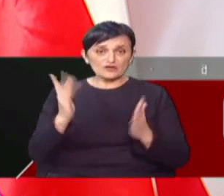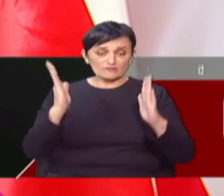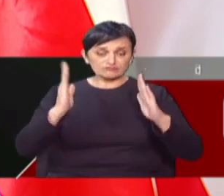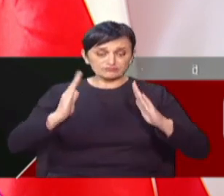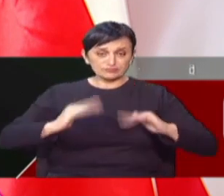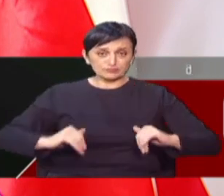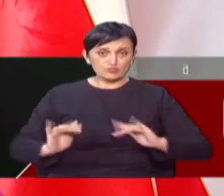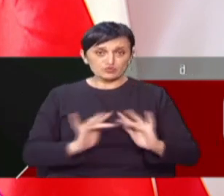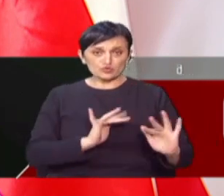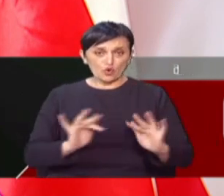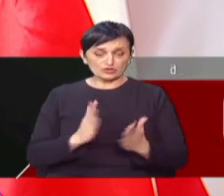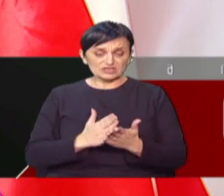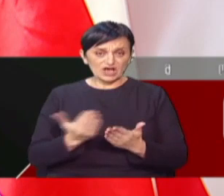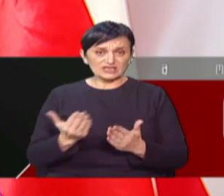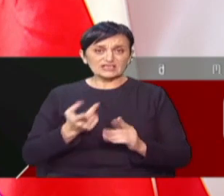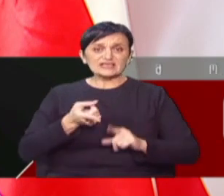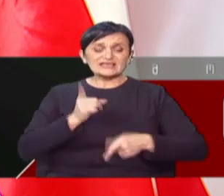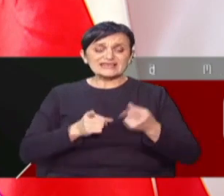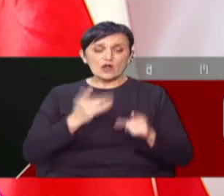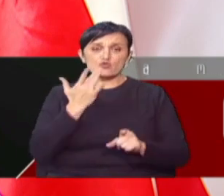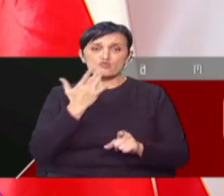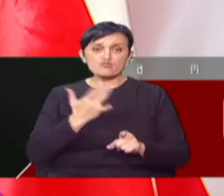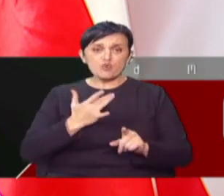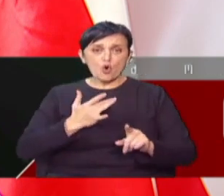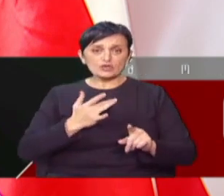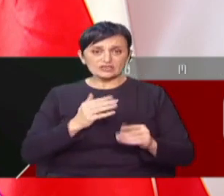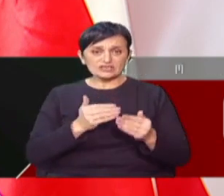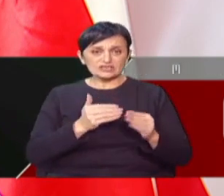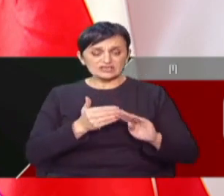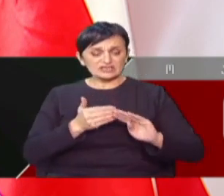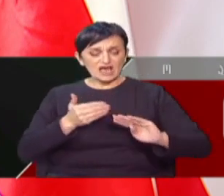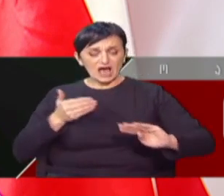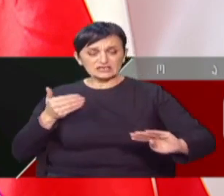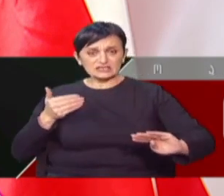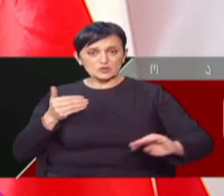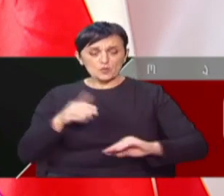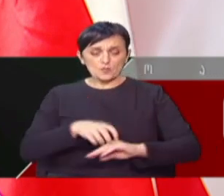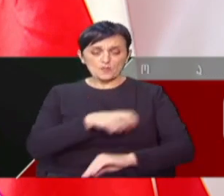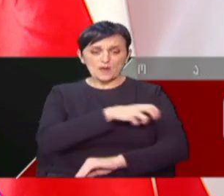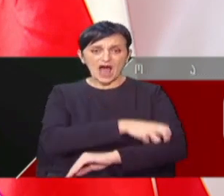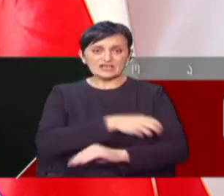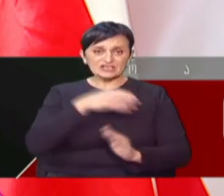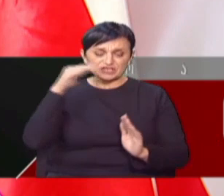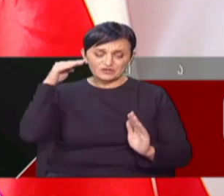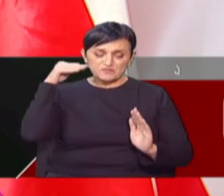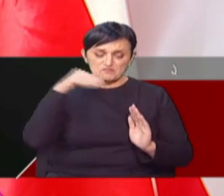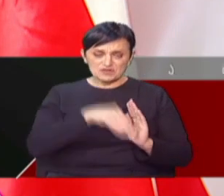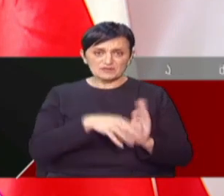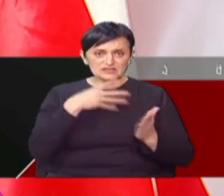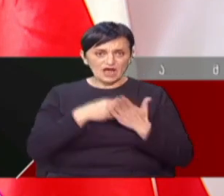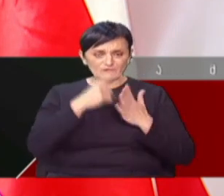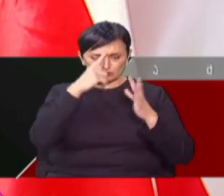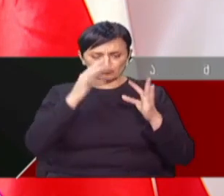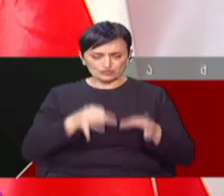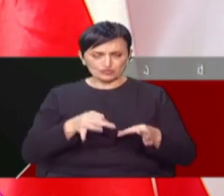prosesçi iseni ariam realu politikas tatsilebuli da partiya მიემას თემა თავისი ლოგიკური